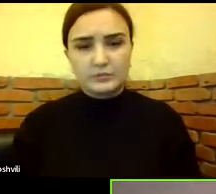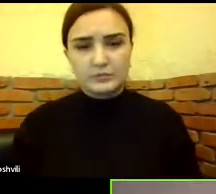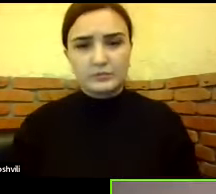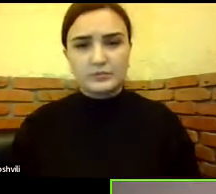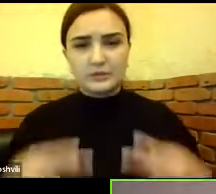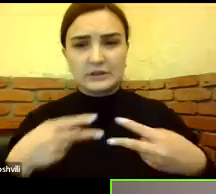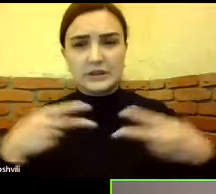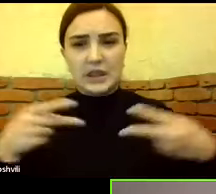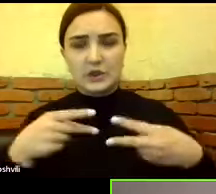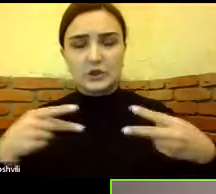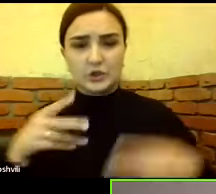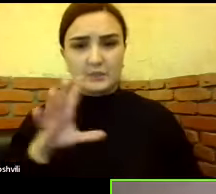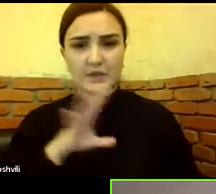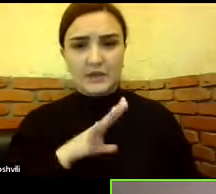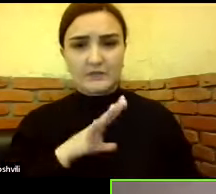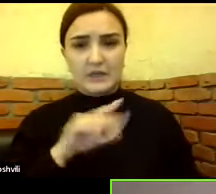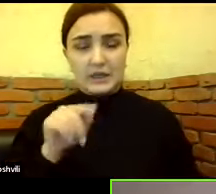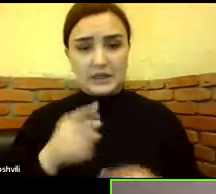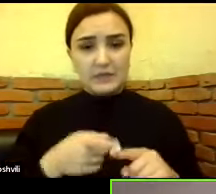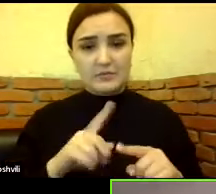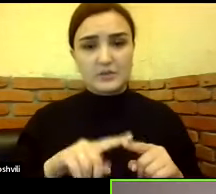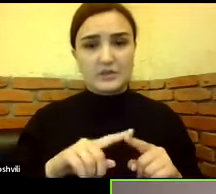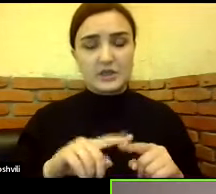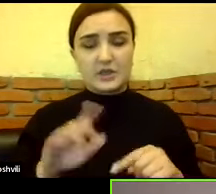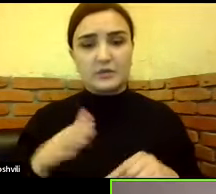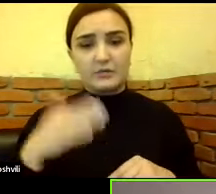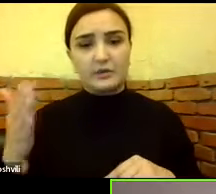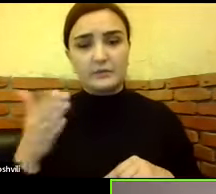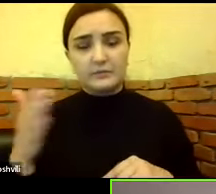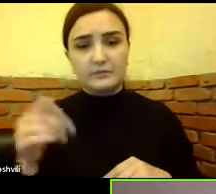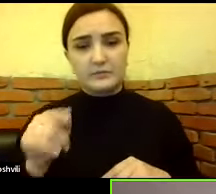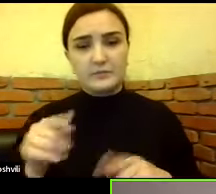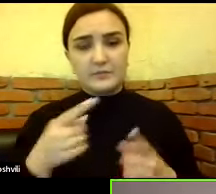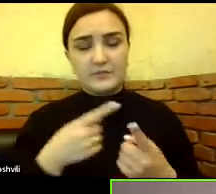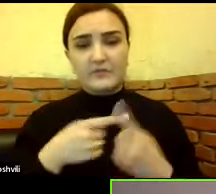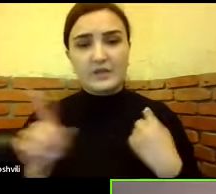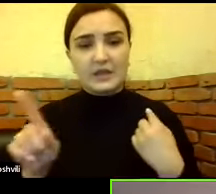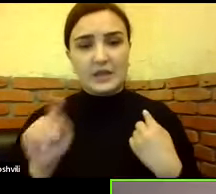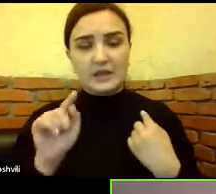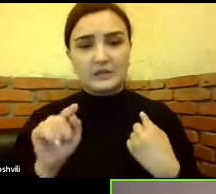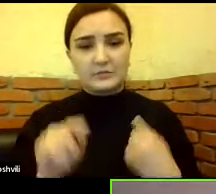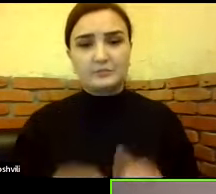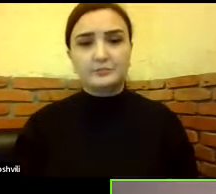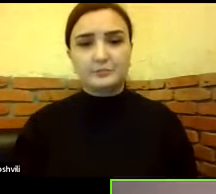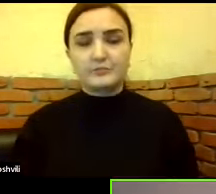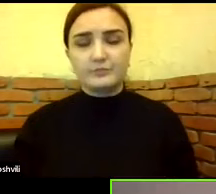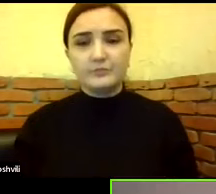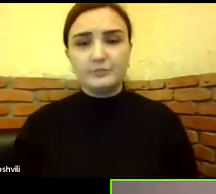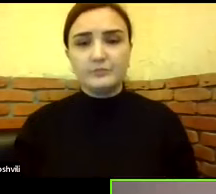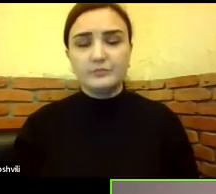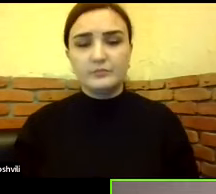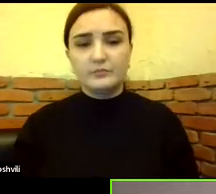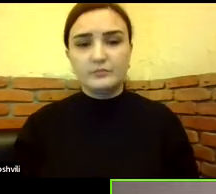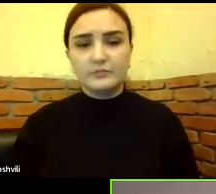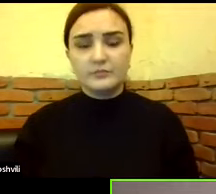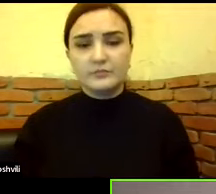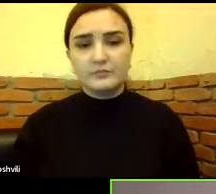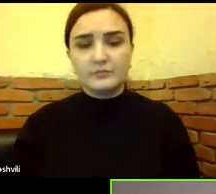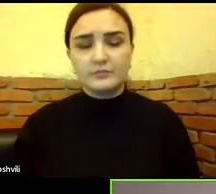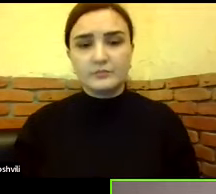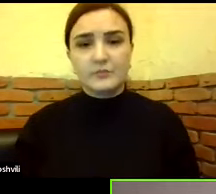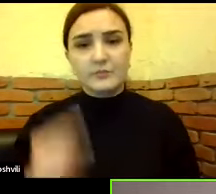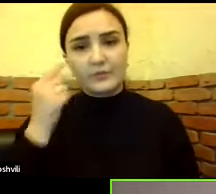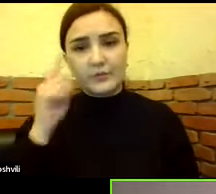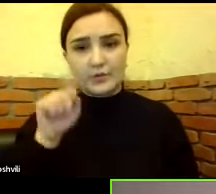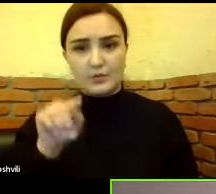თანასწორები იყვნენ იმ კუთხით, რომ მაგალითად ჰქონდეთ წვდომა ერთი და იგივე სერვისებზე და ასე შემდეგ. მე მგონია, რომ რაღაც